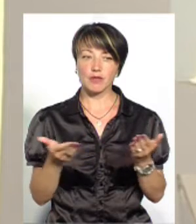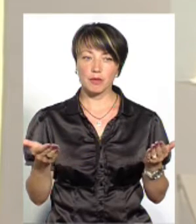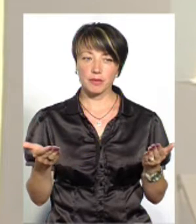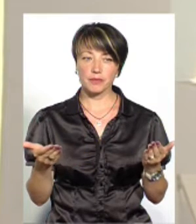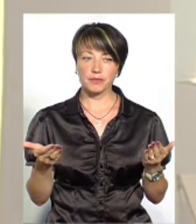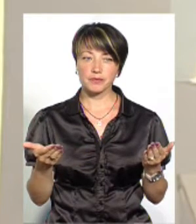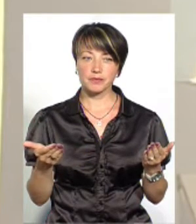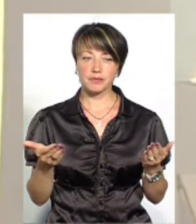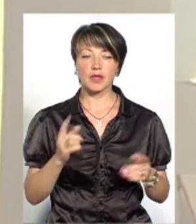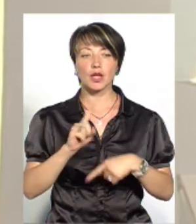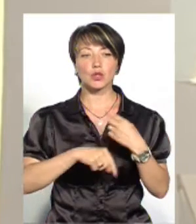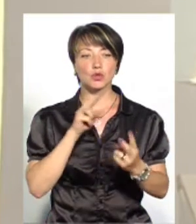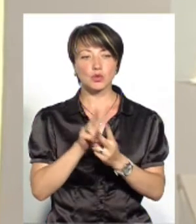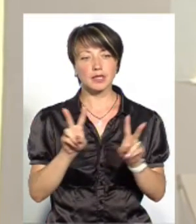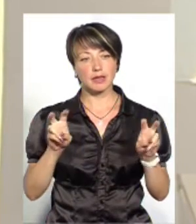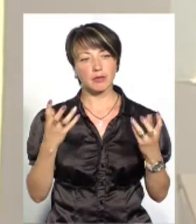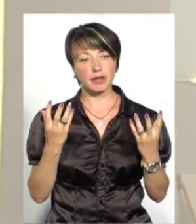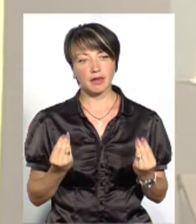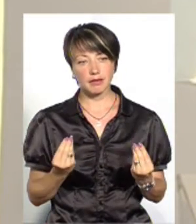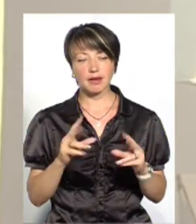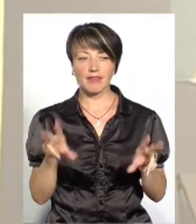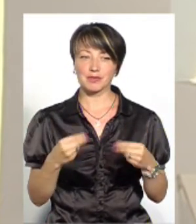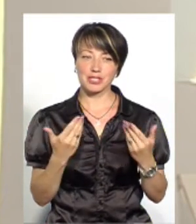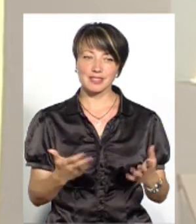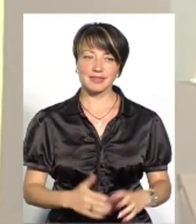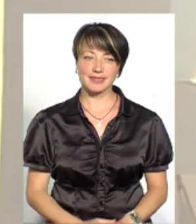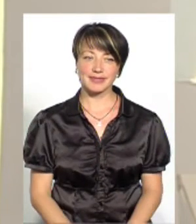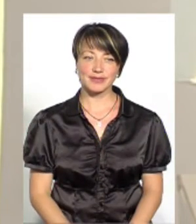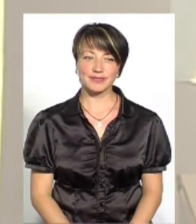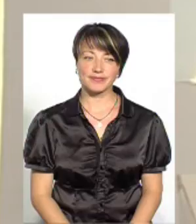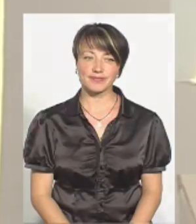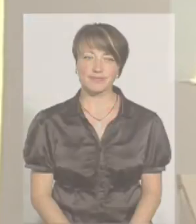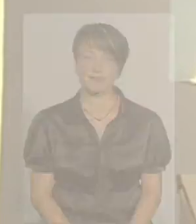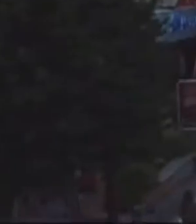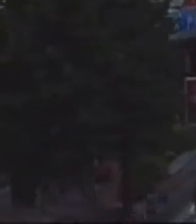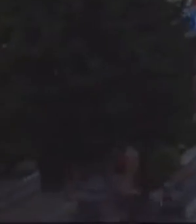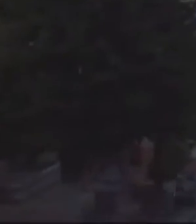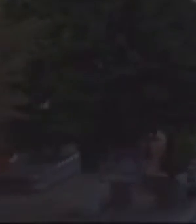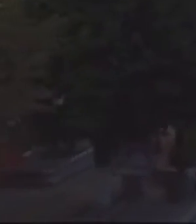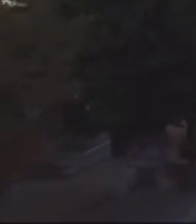вами. До зустрічі у темі дня. Хай щастить!